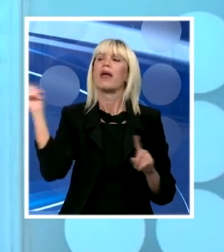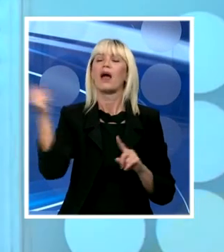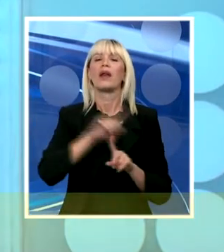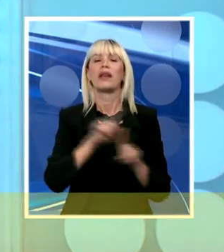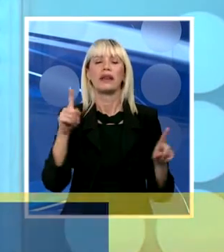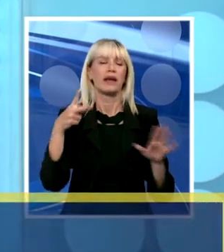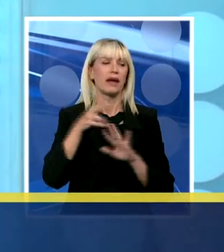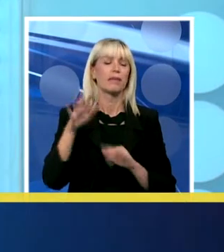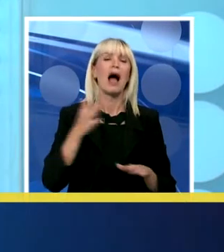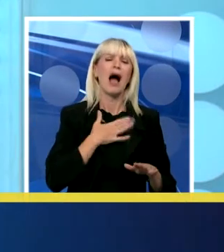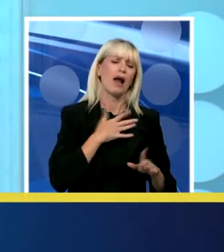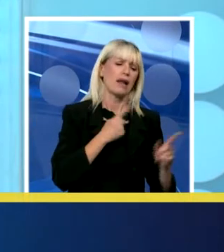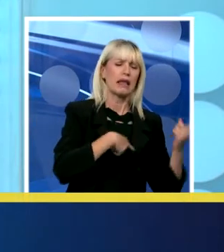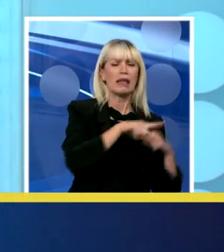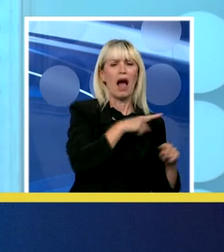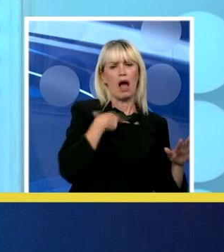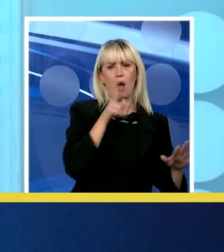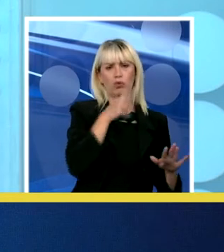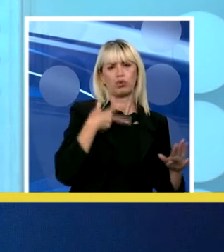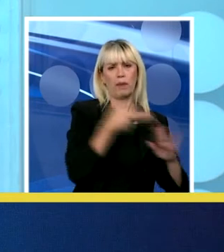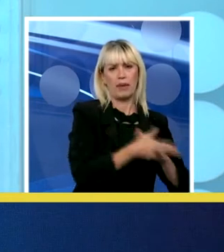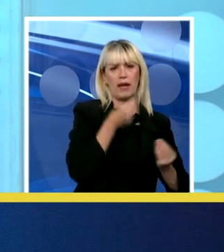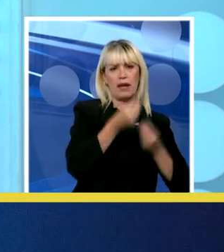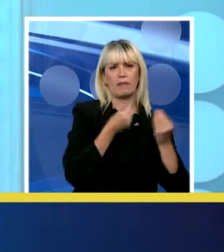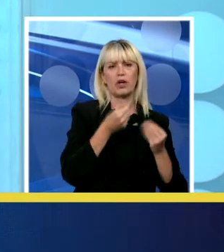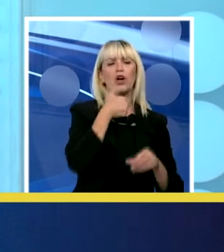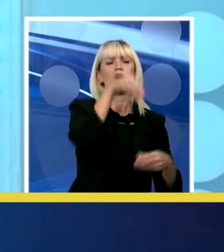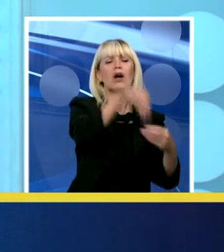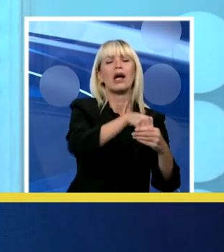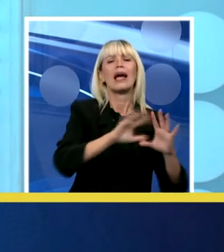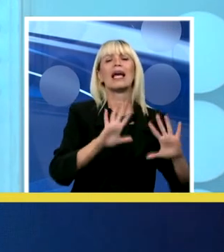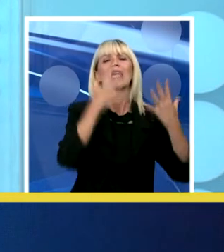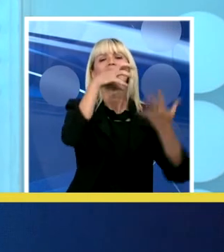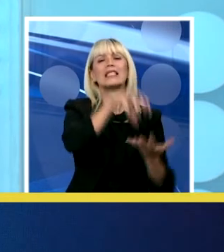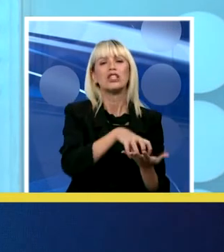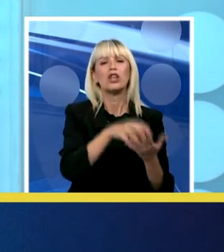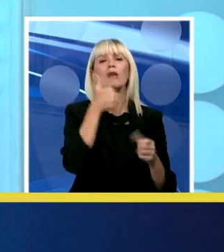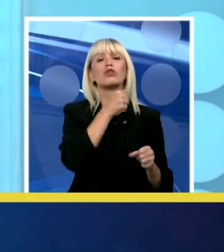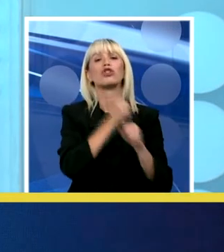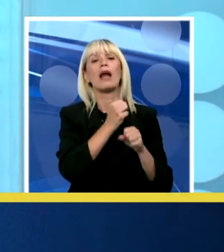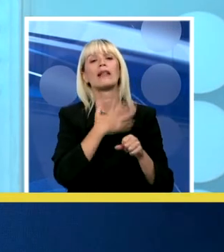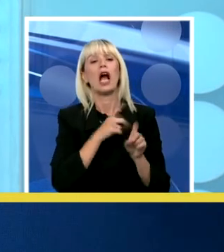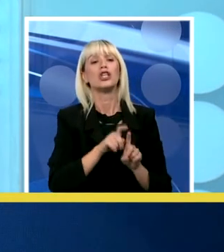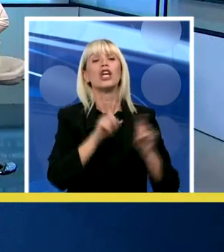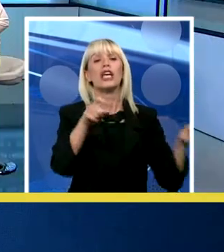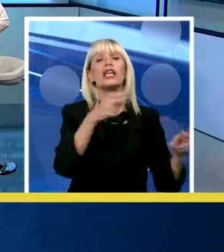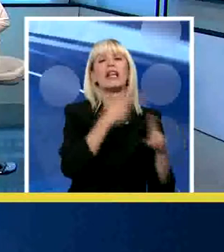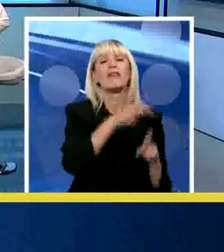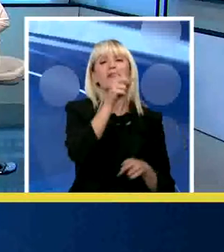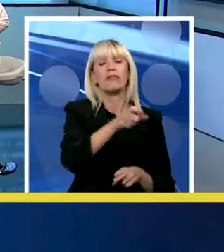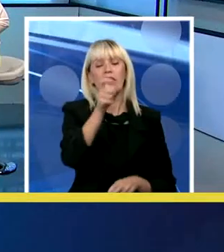Alekszandar Vučić a múlt héten egy tévéinterjúban azt mondta, Szerbia jelenleg jó gazdasági helyzetben van, ezért tovább kívánják